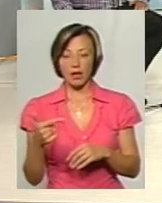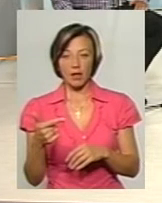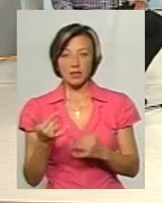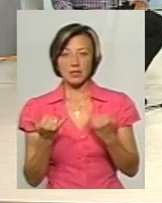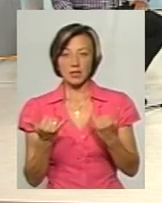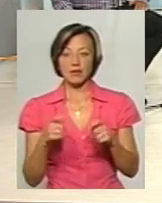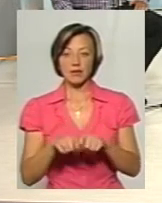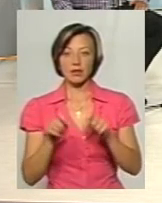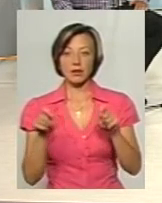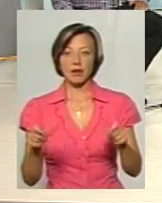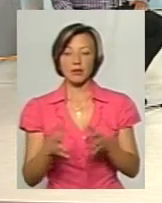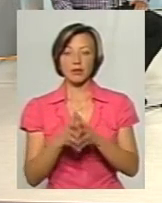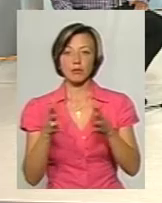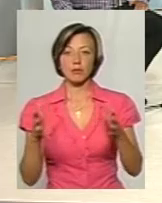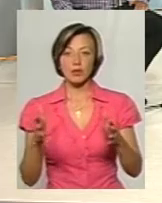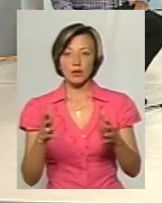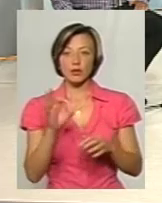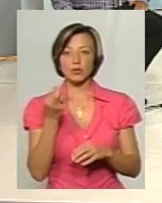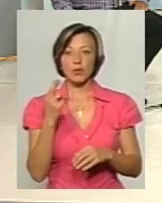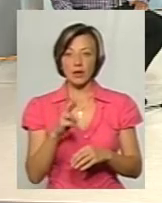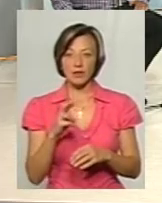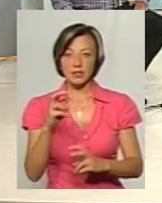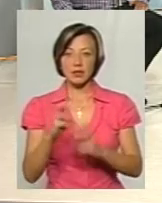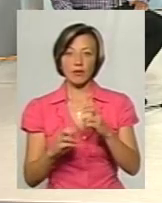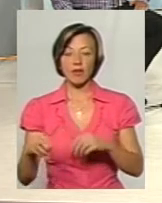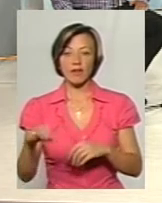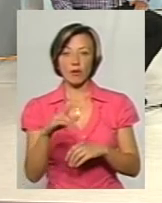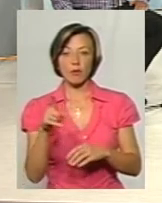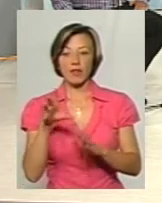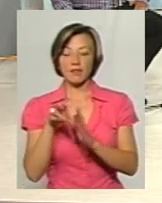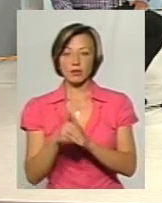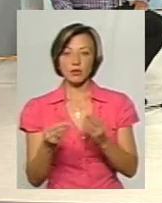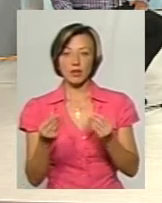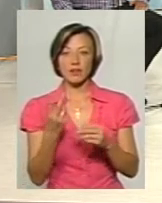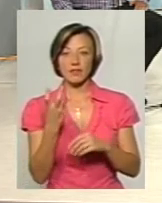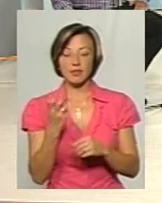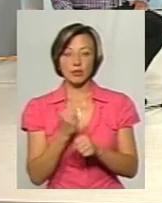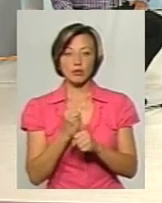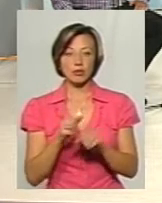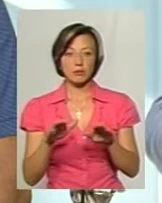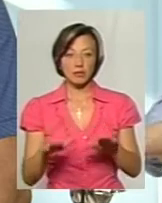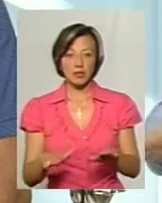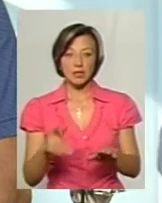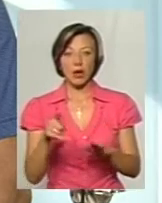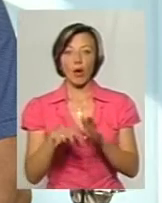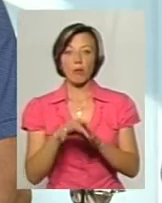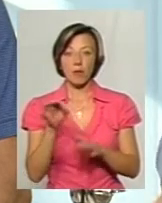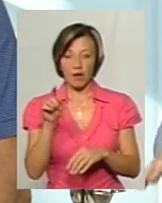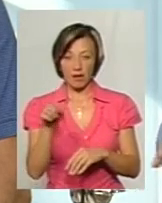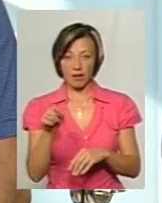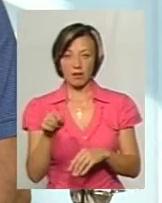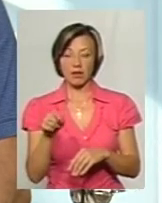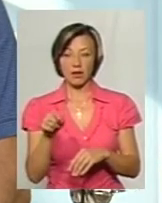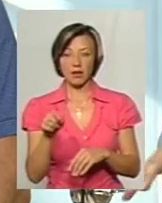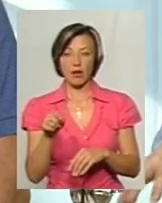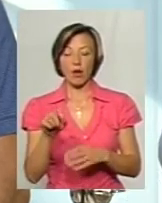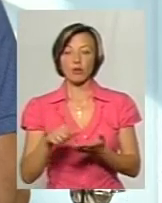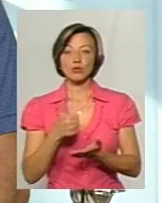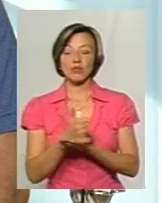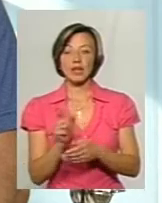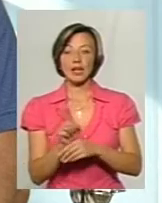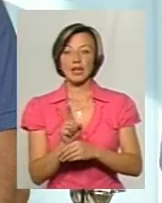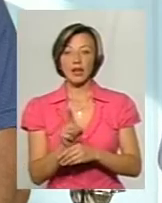зараз відкривають один з найбільших соєвих заводів в Європі. Туди інвестують, зараз створюється 200 робочих місць. І їх обрали, між іншим, одним з основних